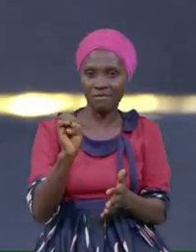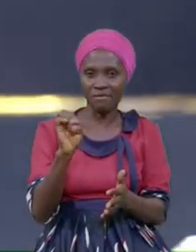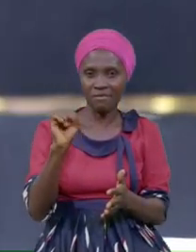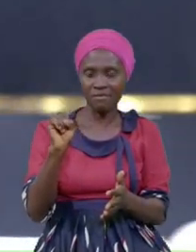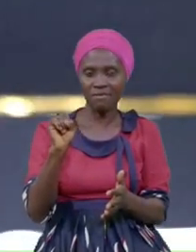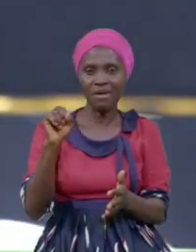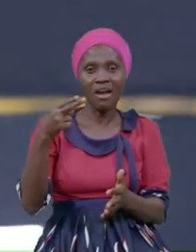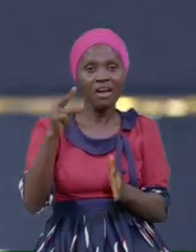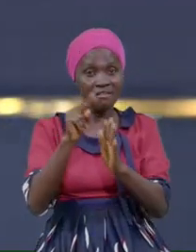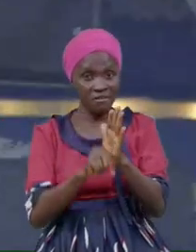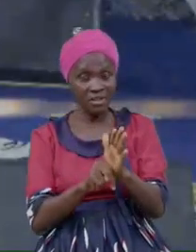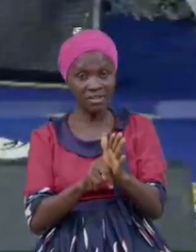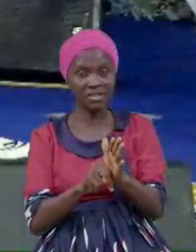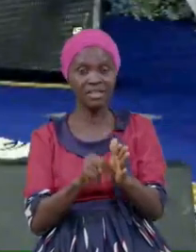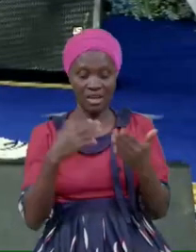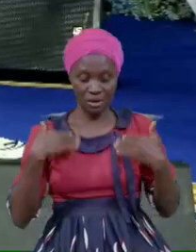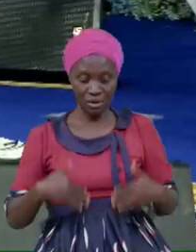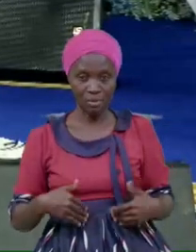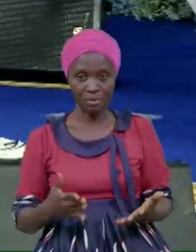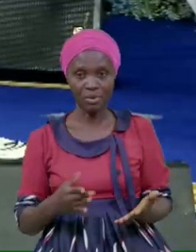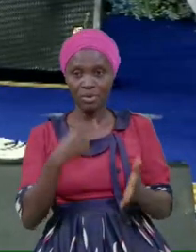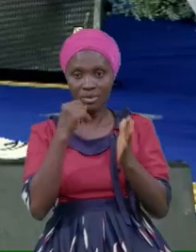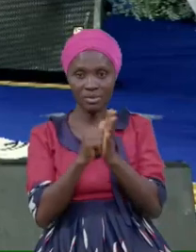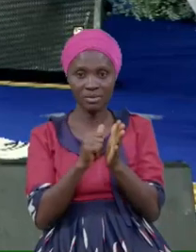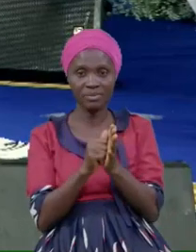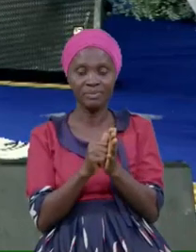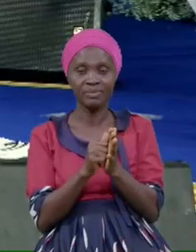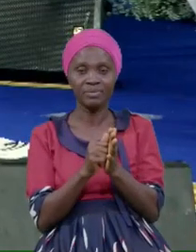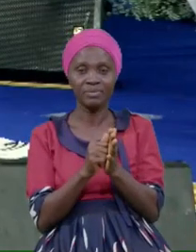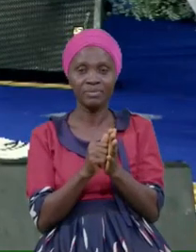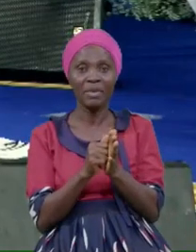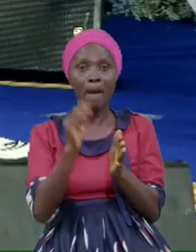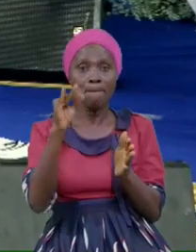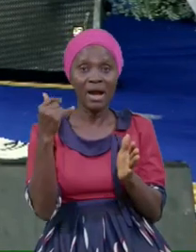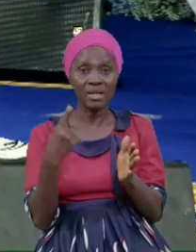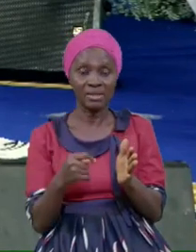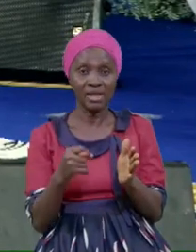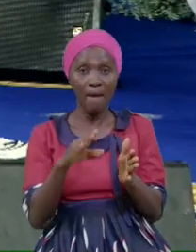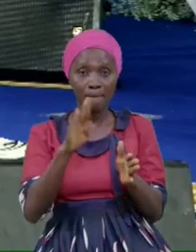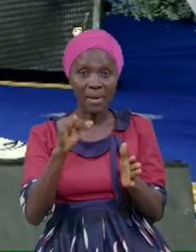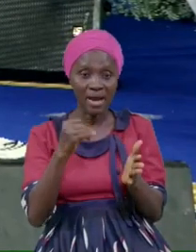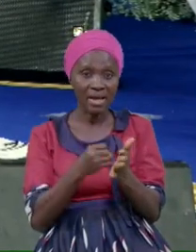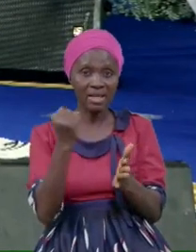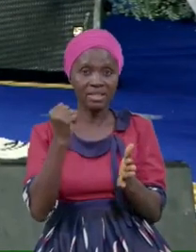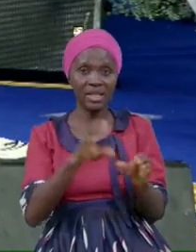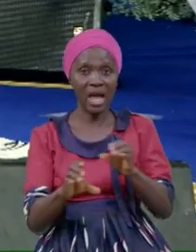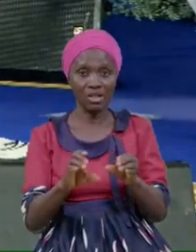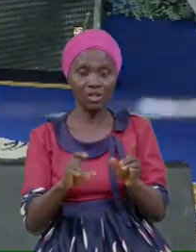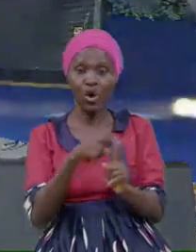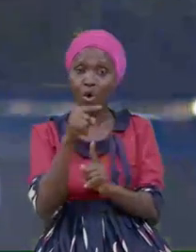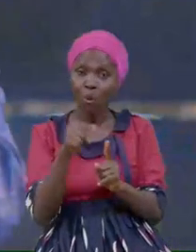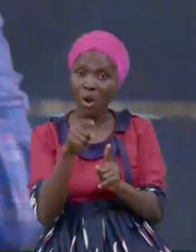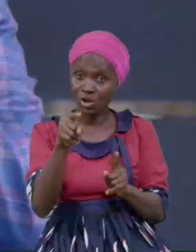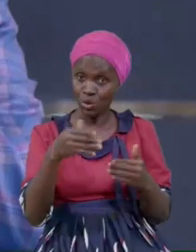suis venu en public parce que le vent souffle par son action. Quand tu